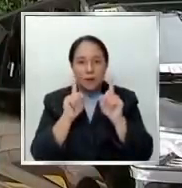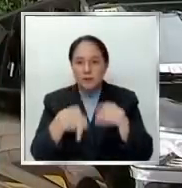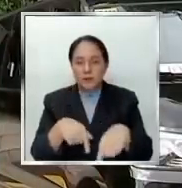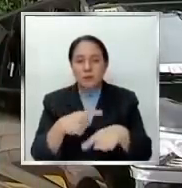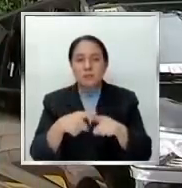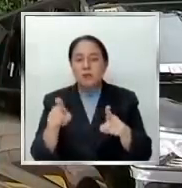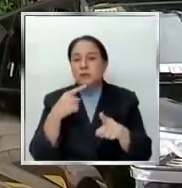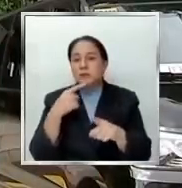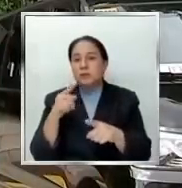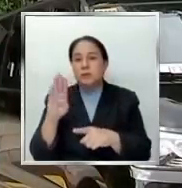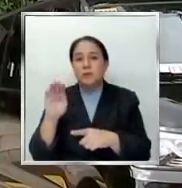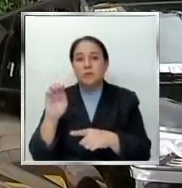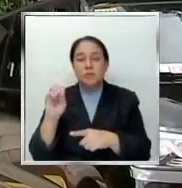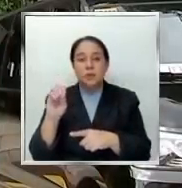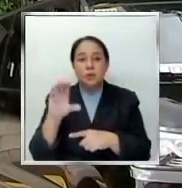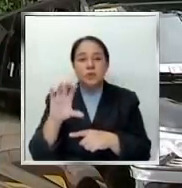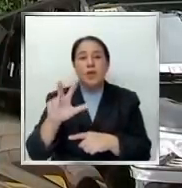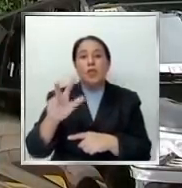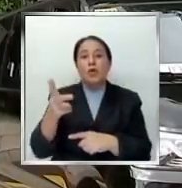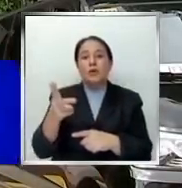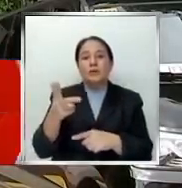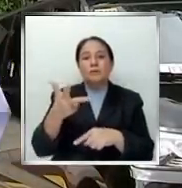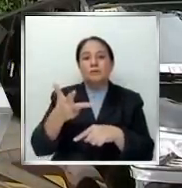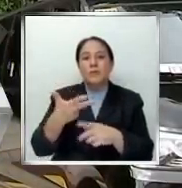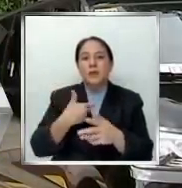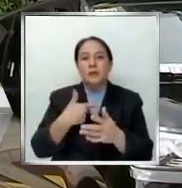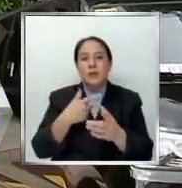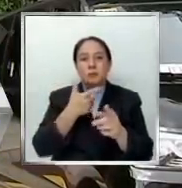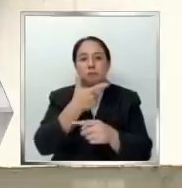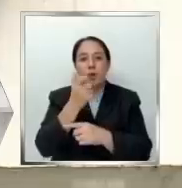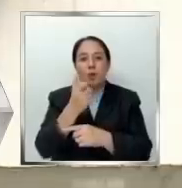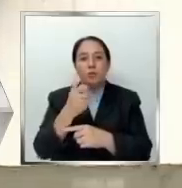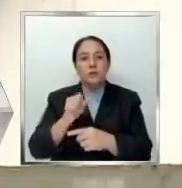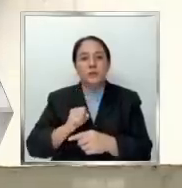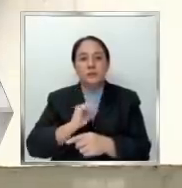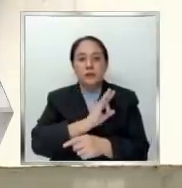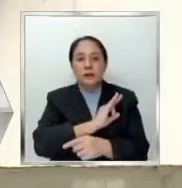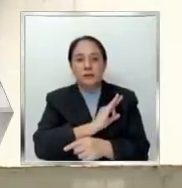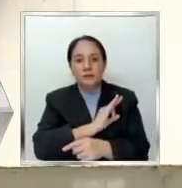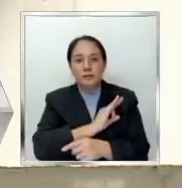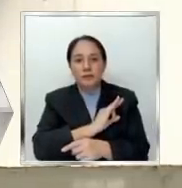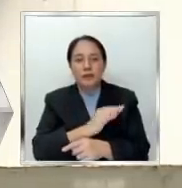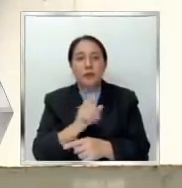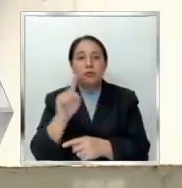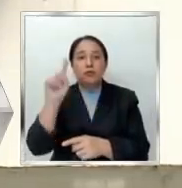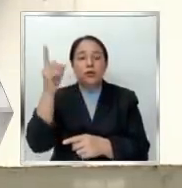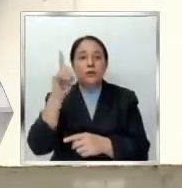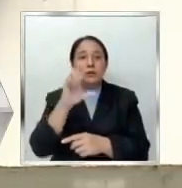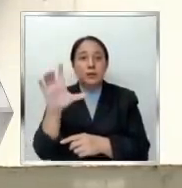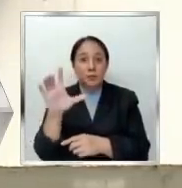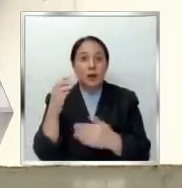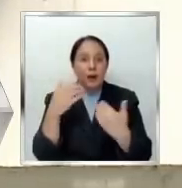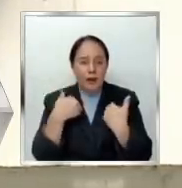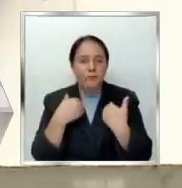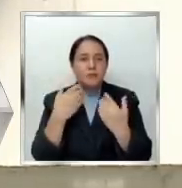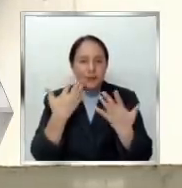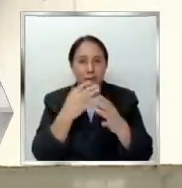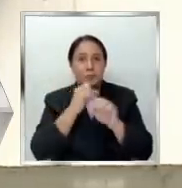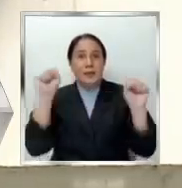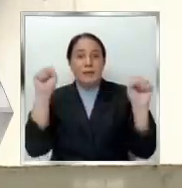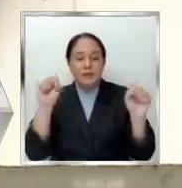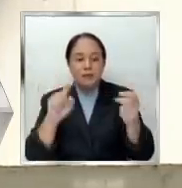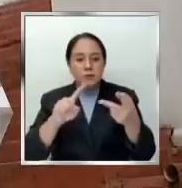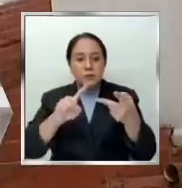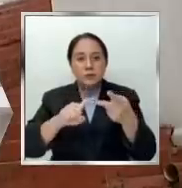of Customs, ikatlong insidente na ito ng pamamaril ng kanilang mga empleyado. Una ay noong Desyembre, nakaligtas naman ang empleyado at ngayon ay nasa